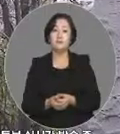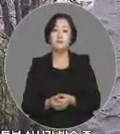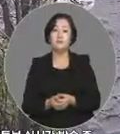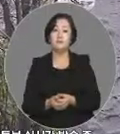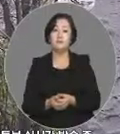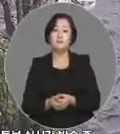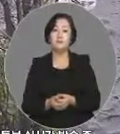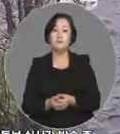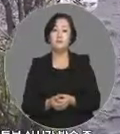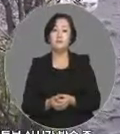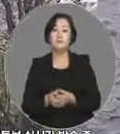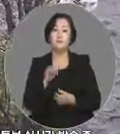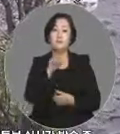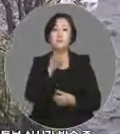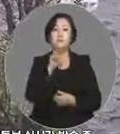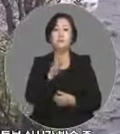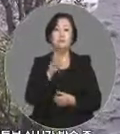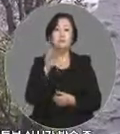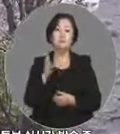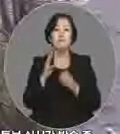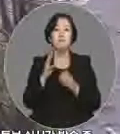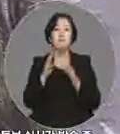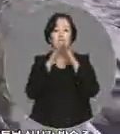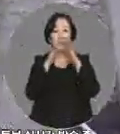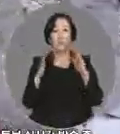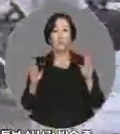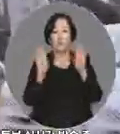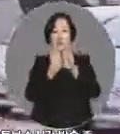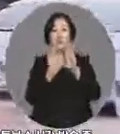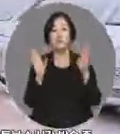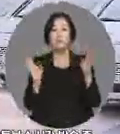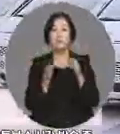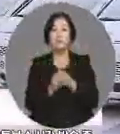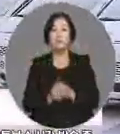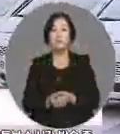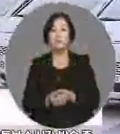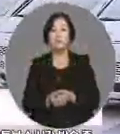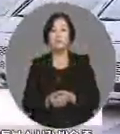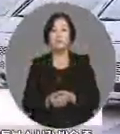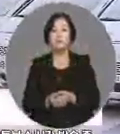하나, 둘, 셋.